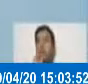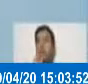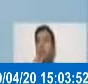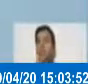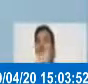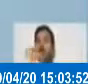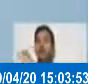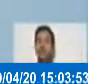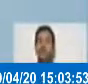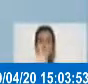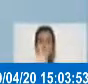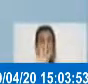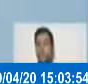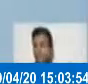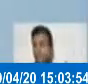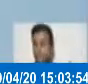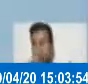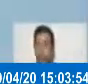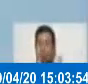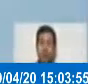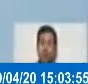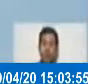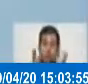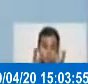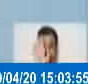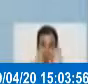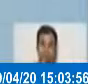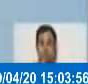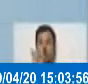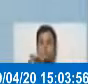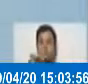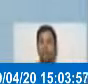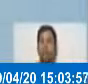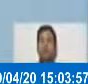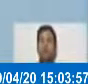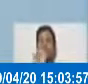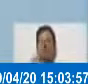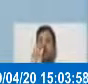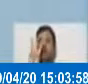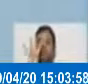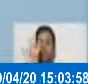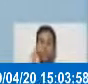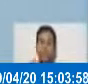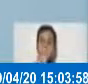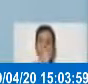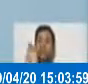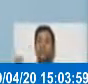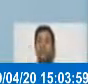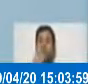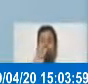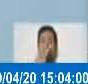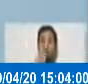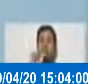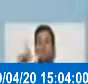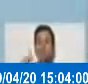184337 জন। তবে 24 ঘন্টায় ছাড়ও পেয়েছেন কোয়ারেন্টাইন থেকে, সেটা হলো 3002 জন, এবং এ পর্যন্ত